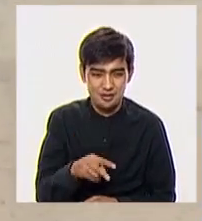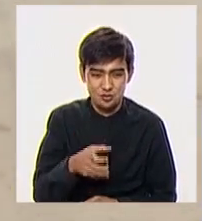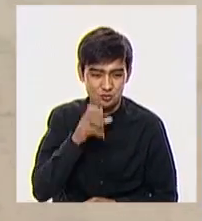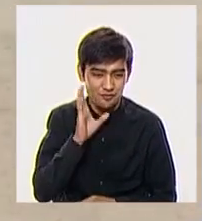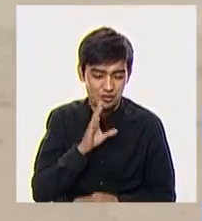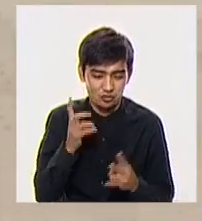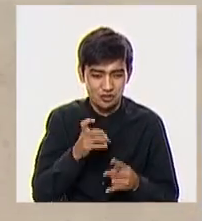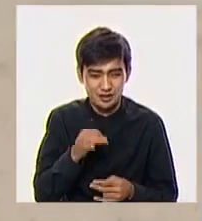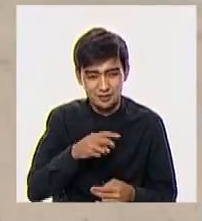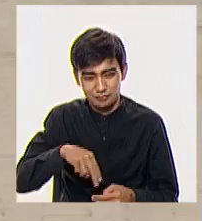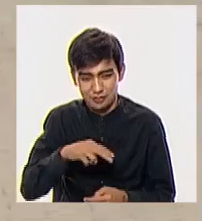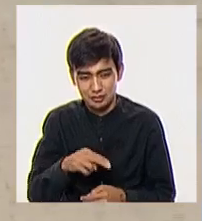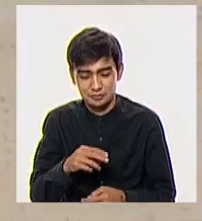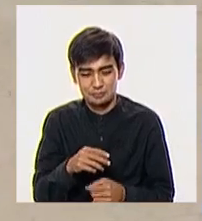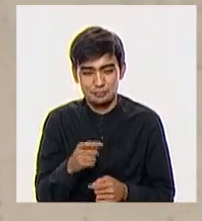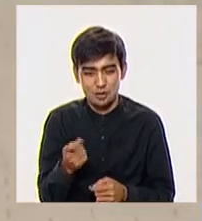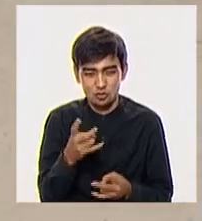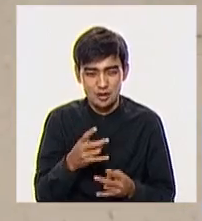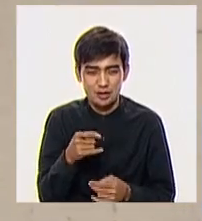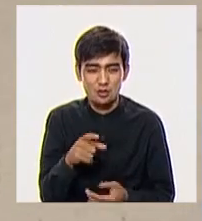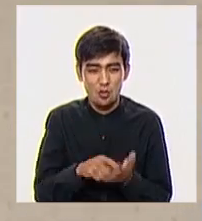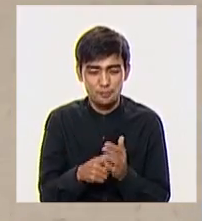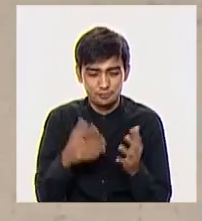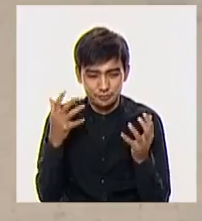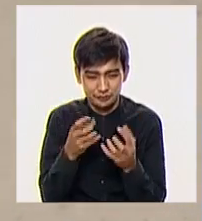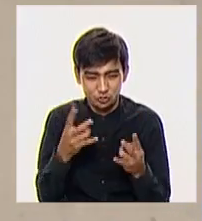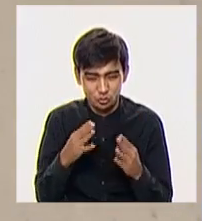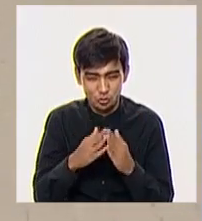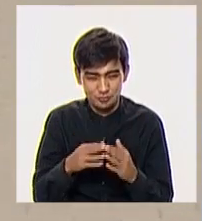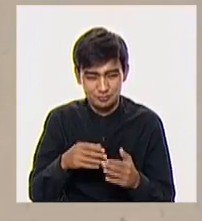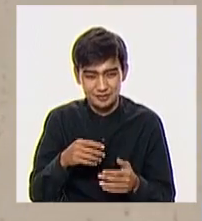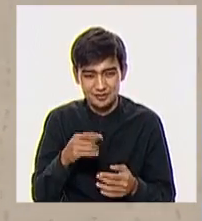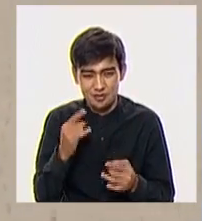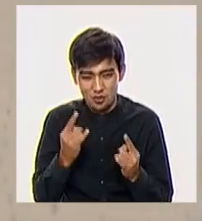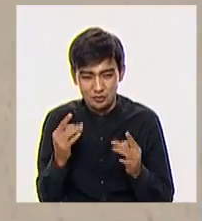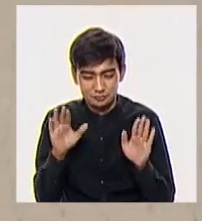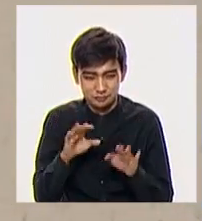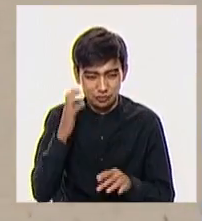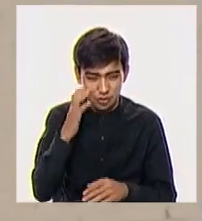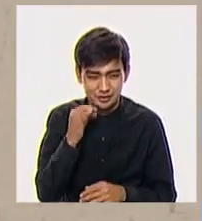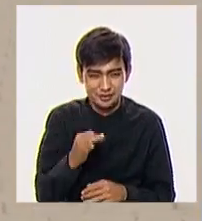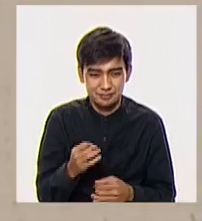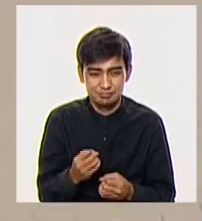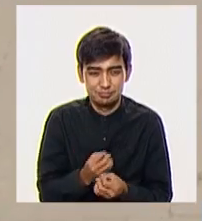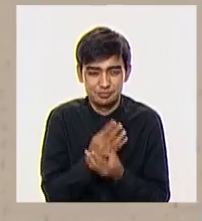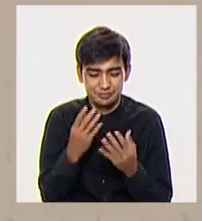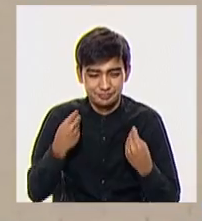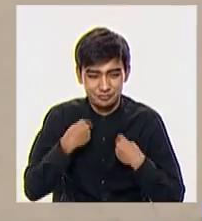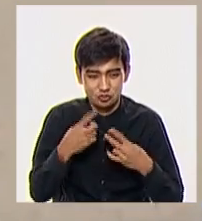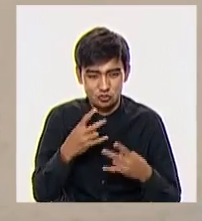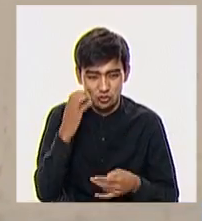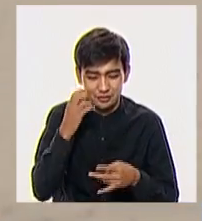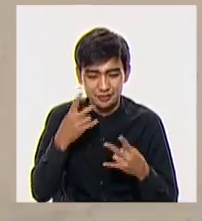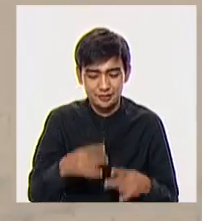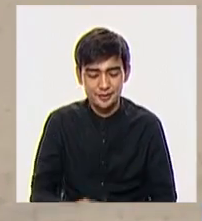азайтуға, бөлмелердің терезелерін қараңғылап қоюға және күндізгі уақытта ашық түсті киім киюге кеңес береді. Жанат Молдашева,